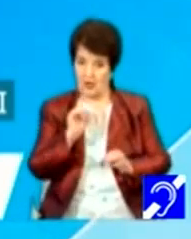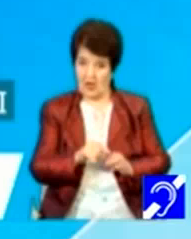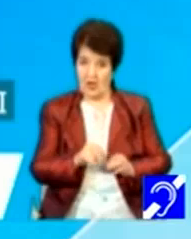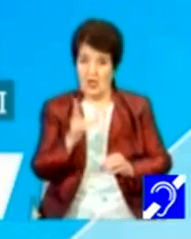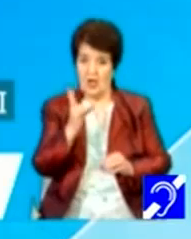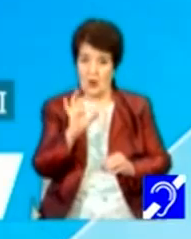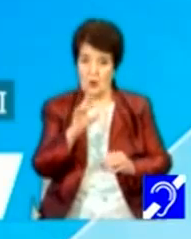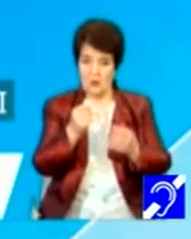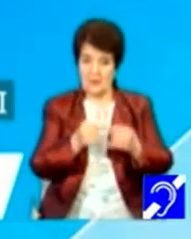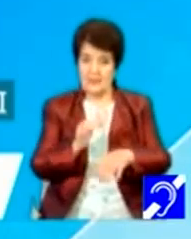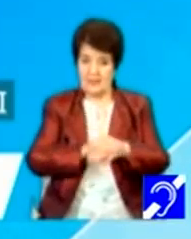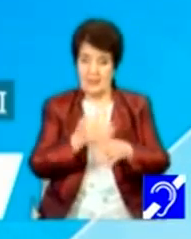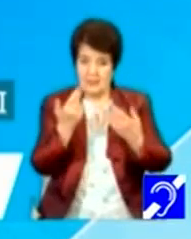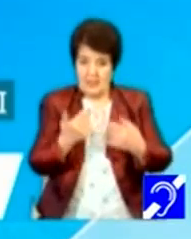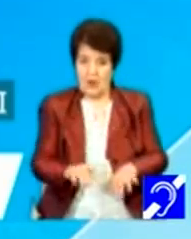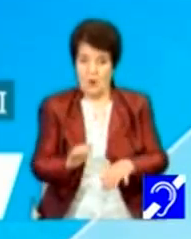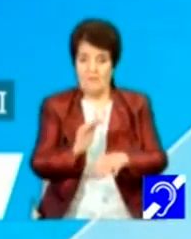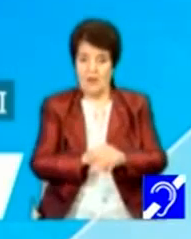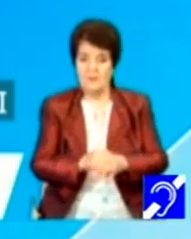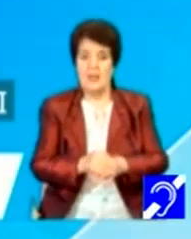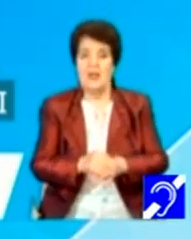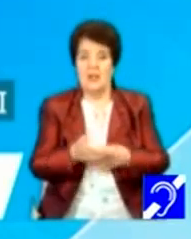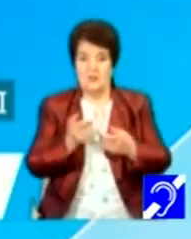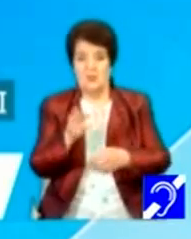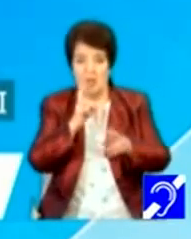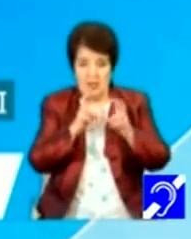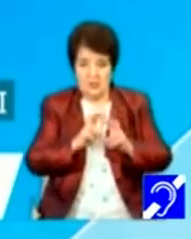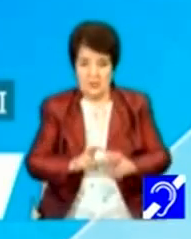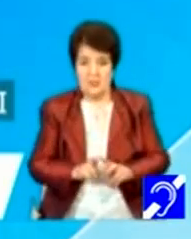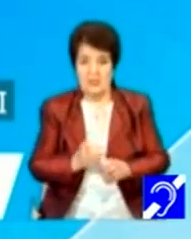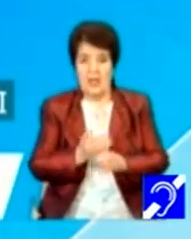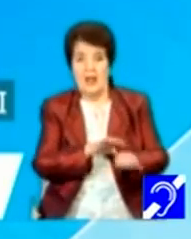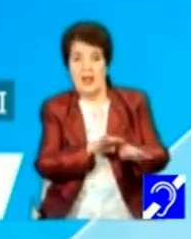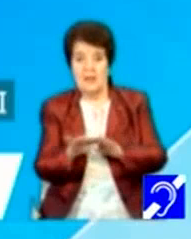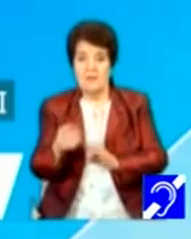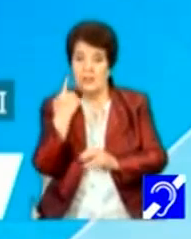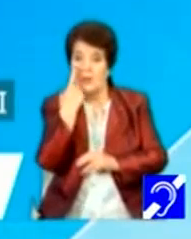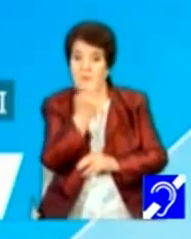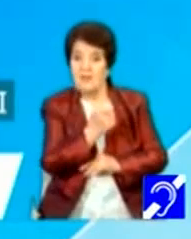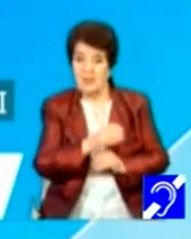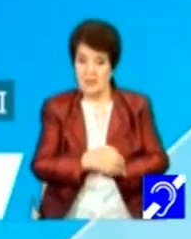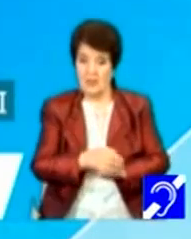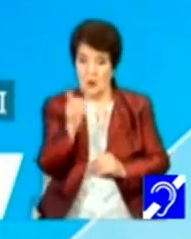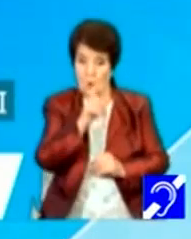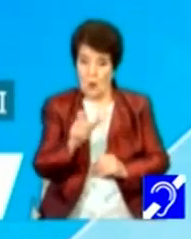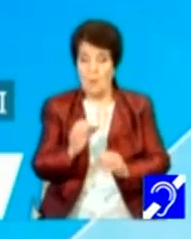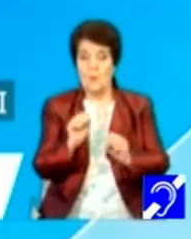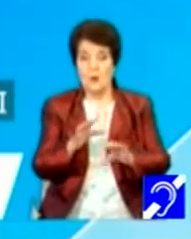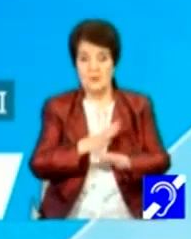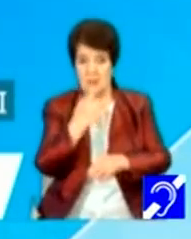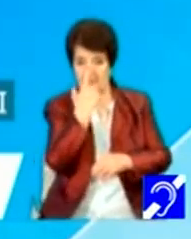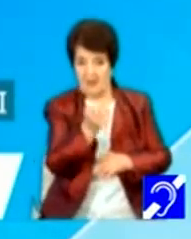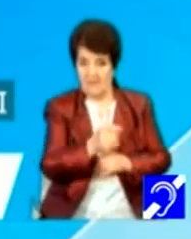constată deja infracțiunea sau fapta ilegală și încep a cerceta și a pedepsi, dar la nivel de a preveni, pentru că educând un om poți să previi foarte